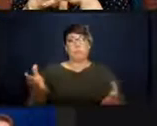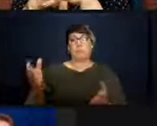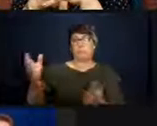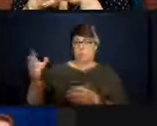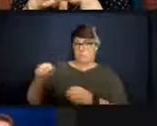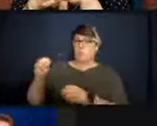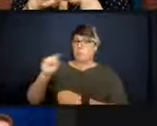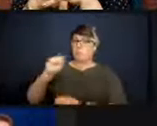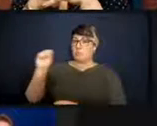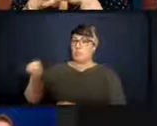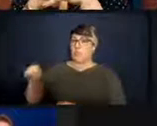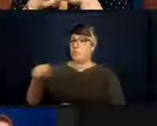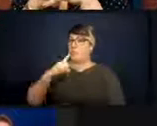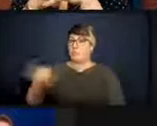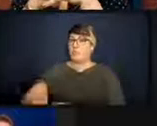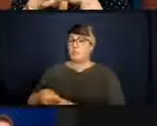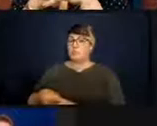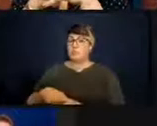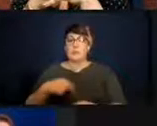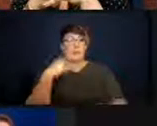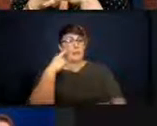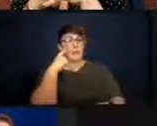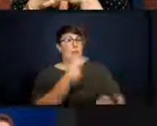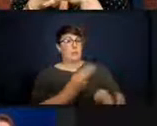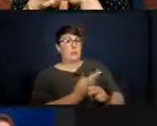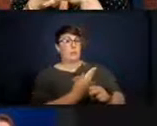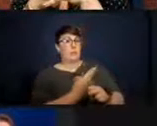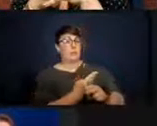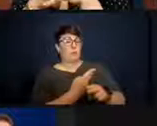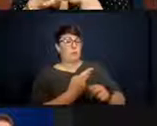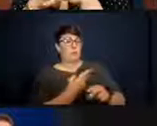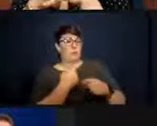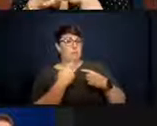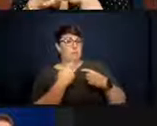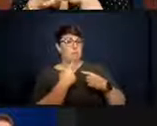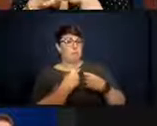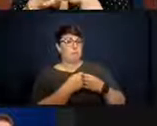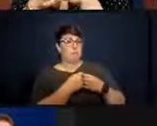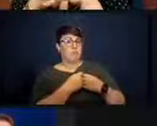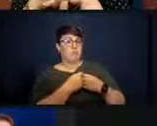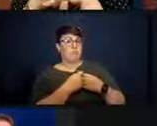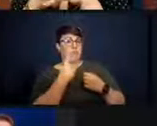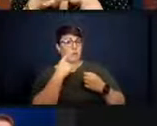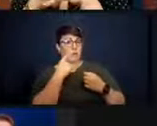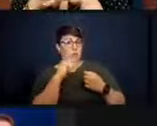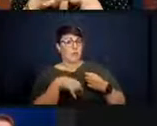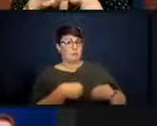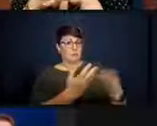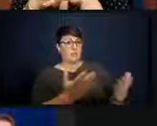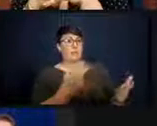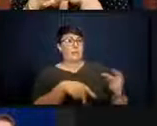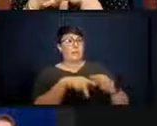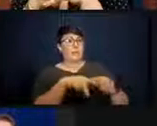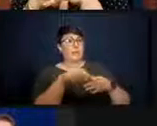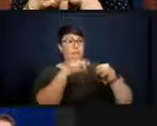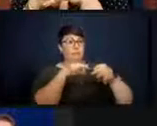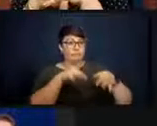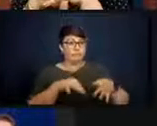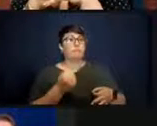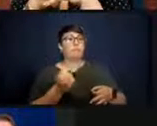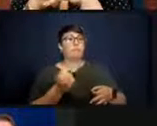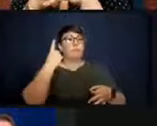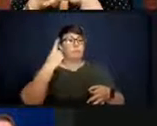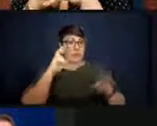موضوع نقاش أو عمل؟ أعتقد أن هذا الأمر سيكون مفيدا أن يكون